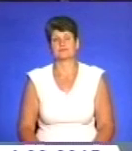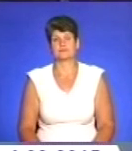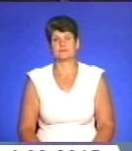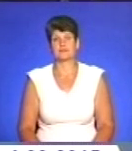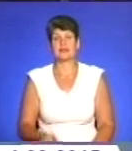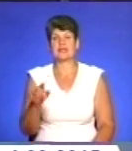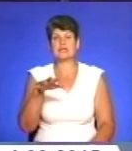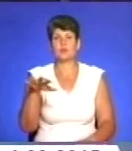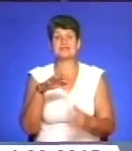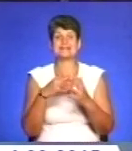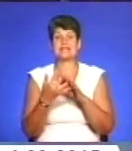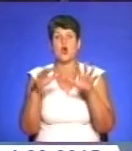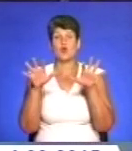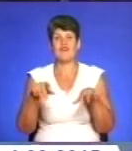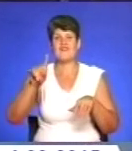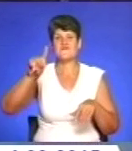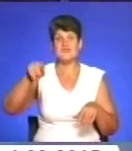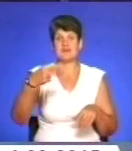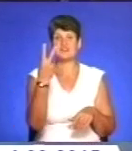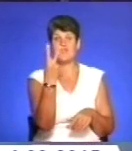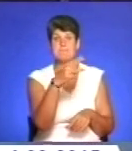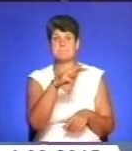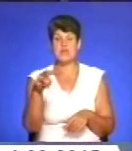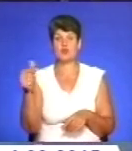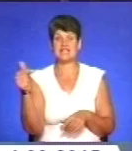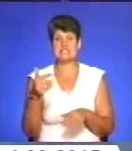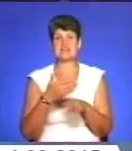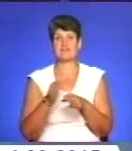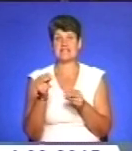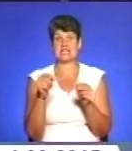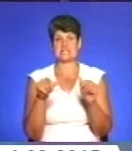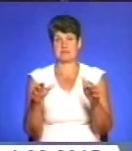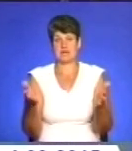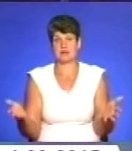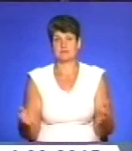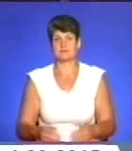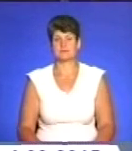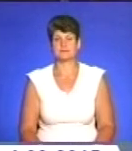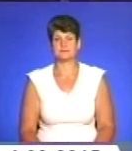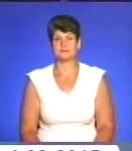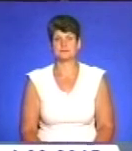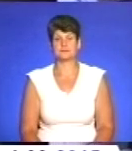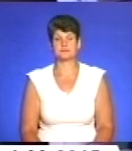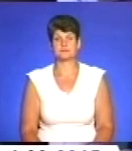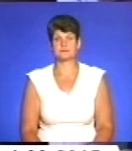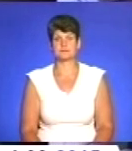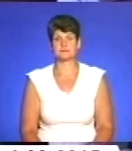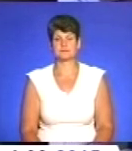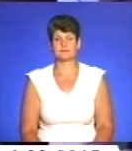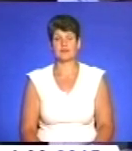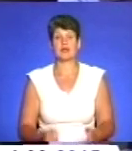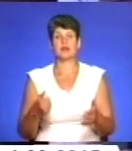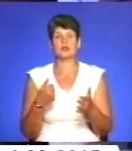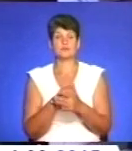На Тернопільщині сільський голова вимагав майже 2 мільйони гривень за виділення землі. Подробиці у сюжеті. До